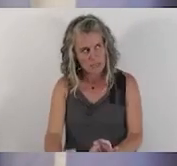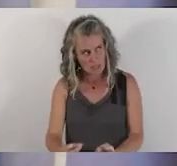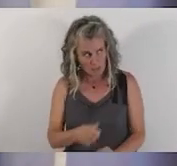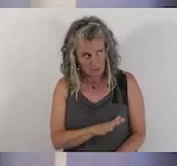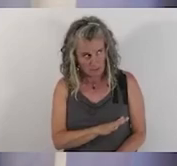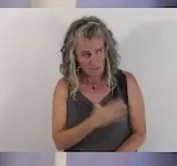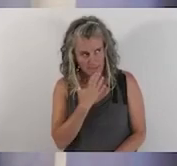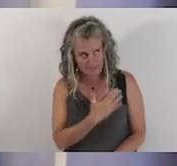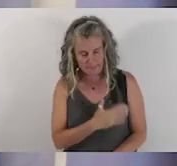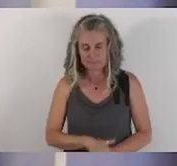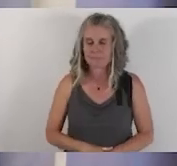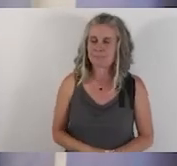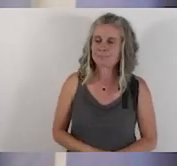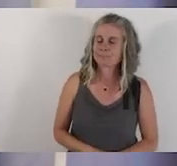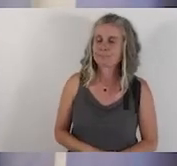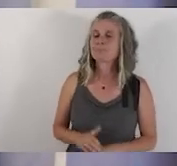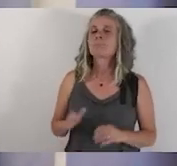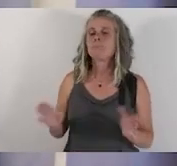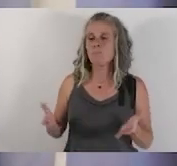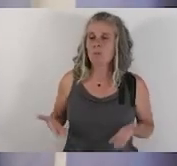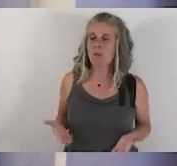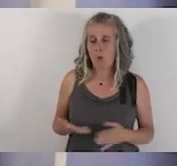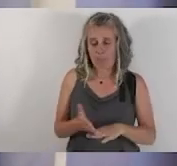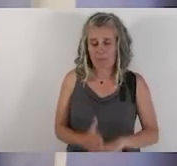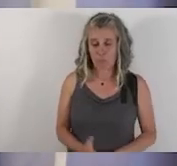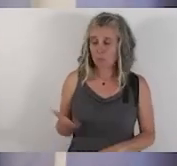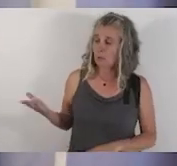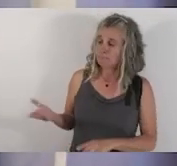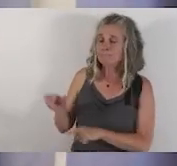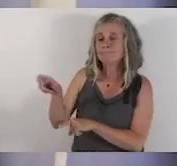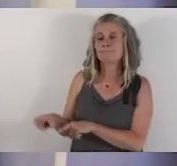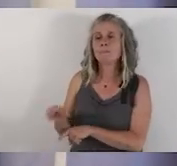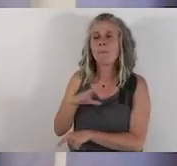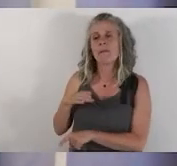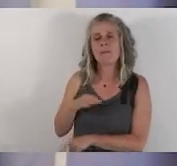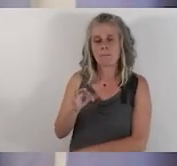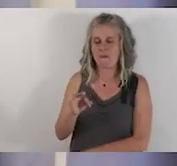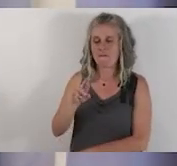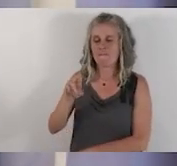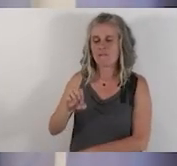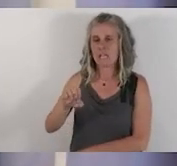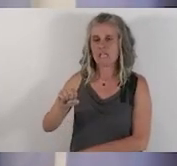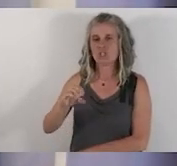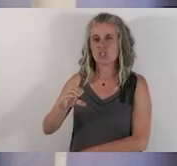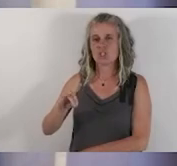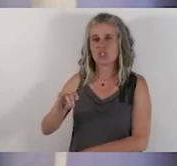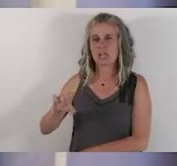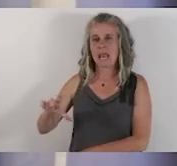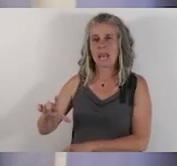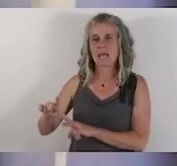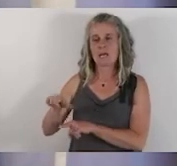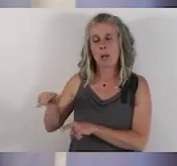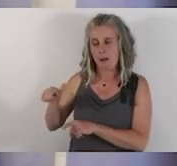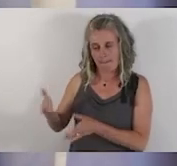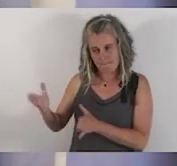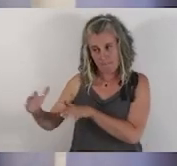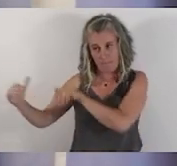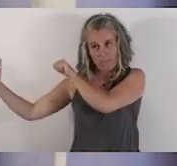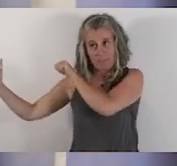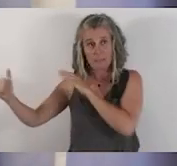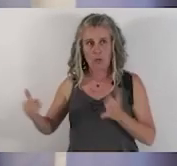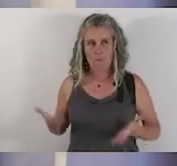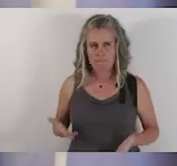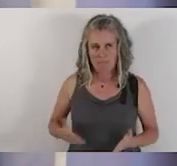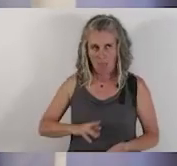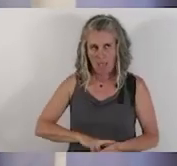comme prévu, nous allons libérer Madame Fréchel. Et donc, attention, gymnastique rythmique,